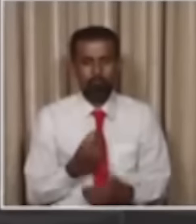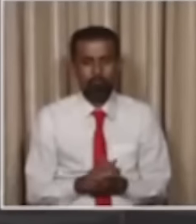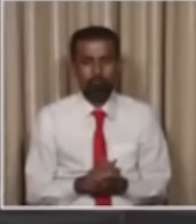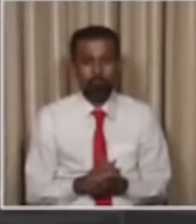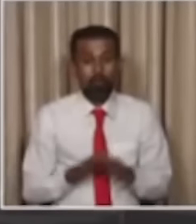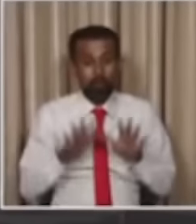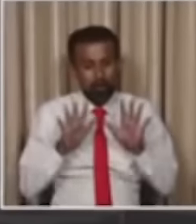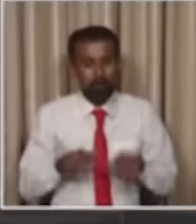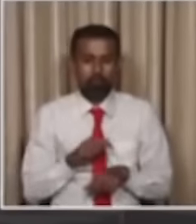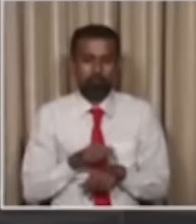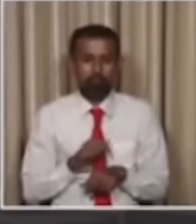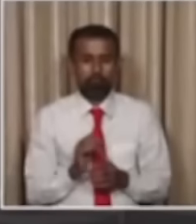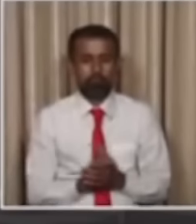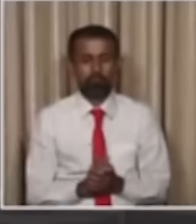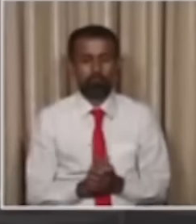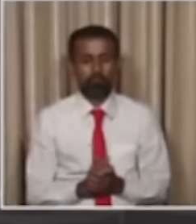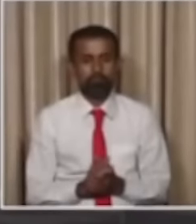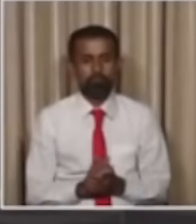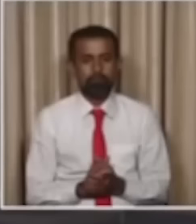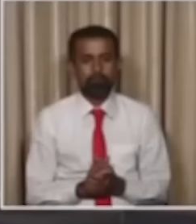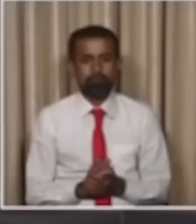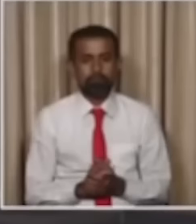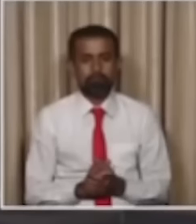අවසන් කරලා කියලා.